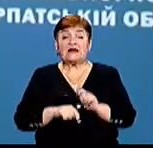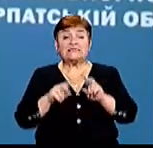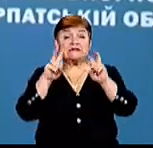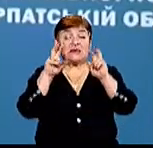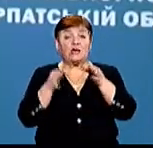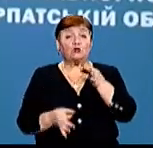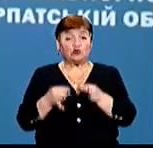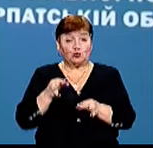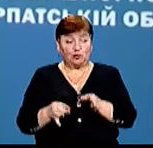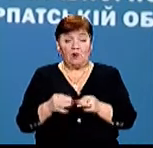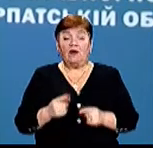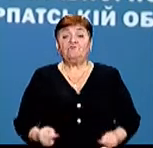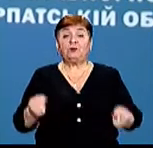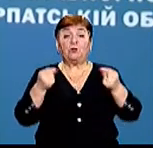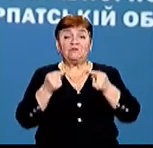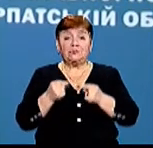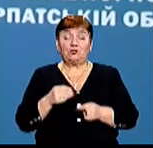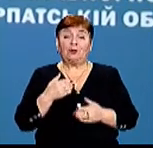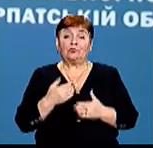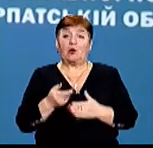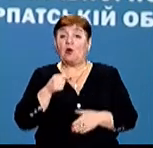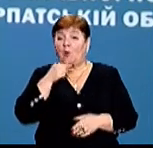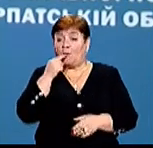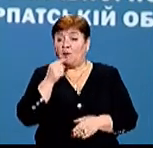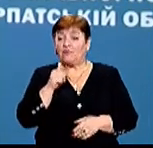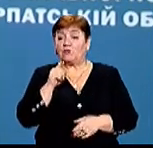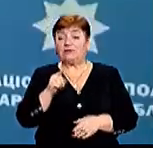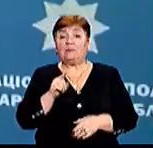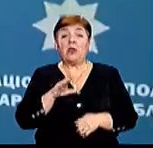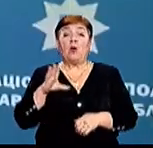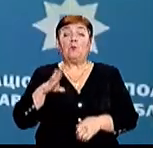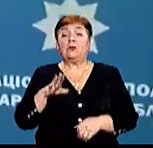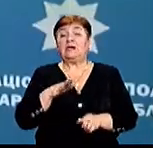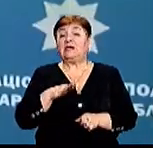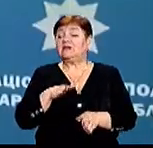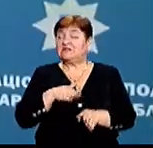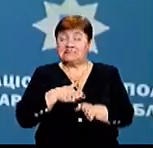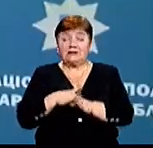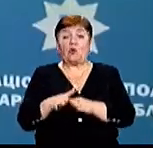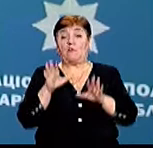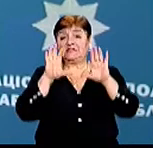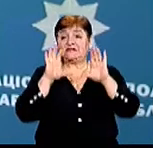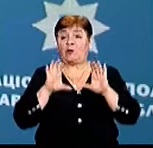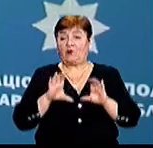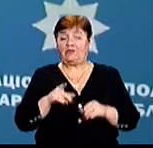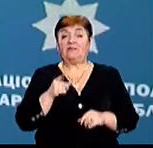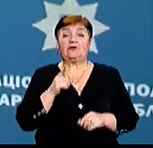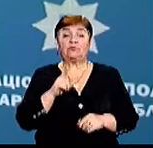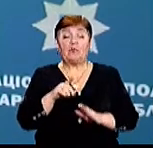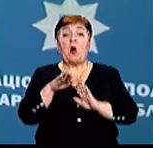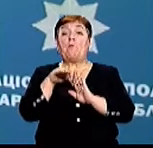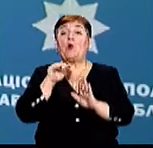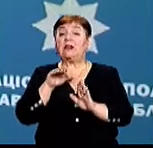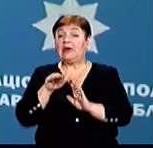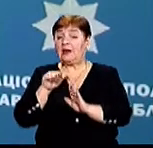суду. Відповідно, йде мова про те, що вони були цілком законними. Хочемо наголосити, що дане відпрацювання в той же час